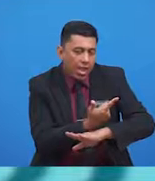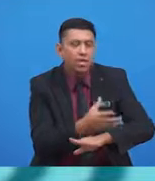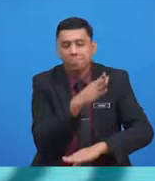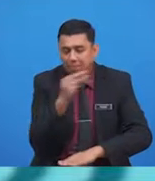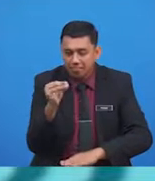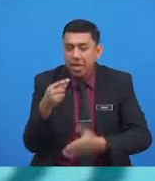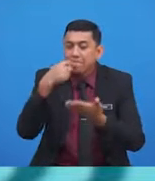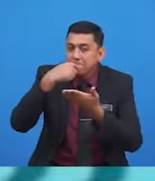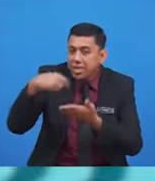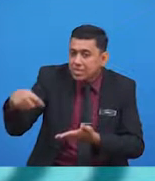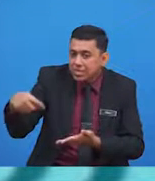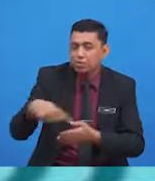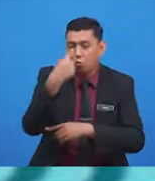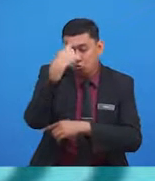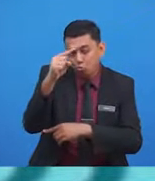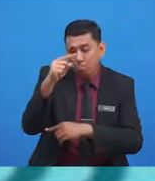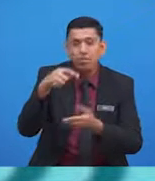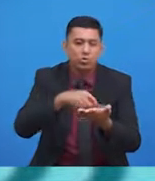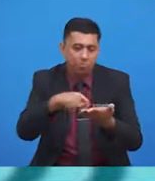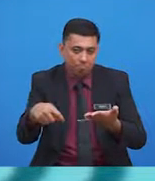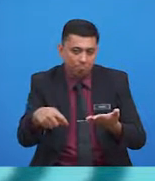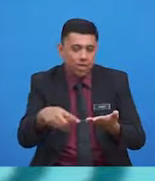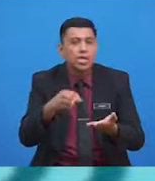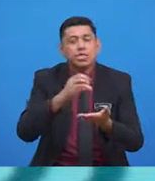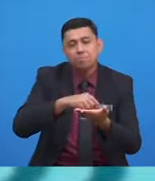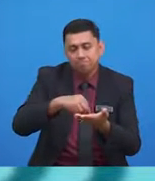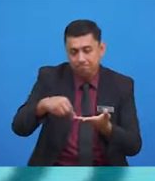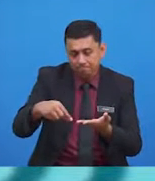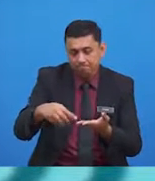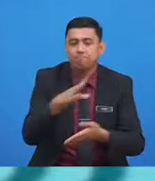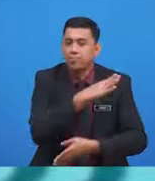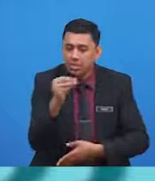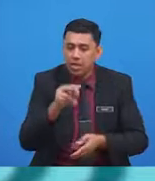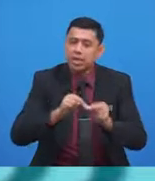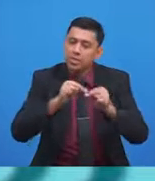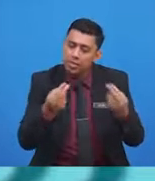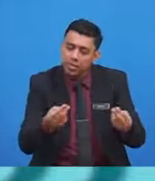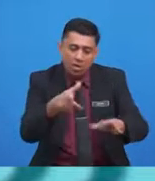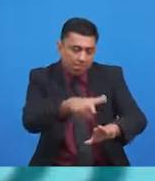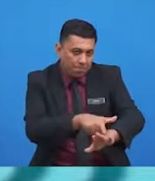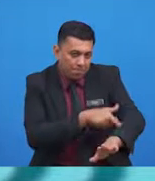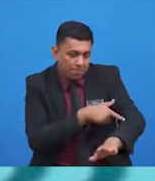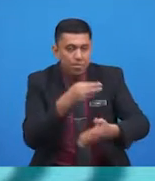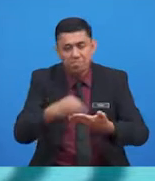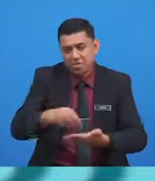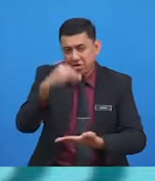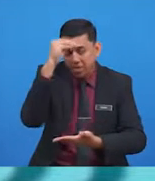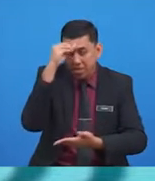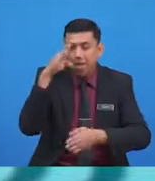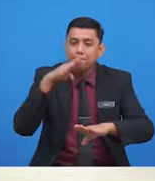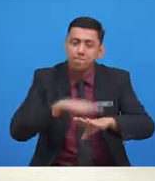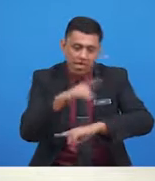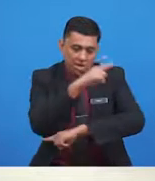dan pensel untuk menulis catatan dan nota sepanjang pembelajaran pada hari